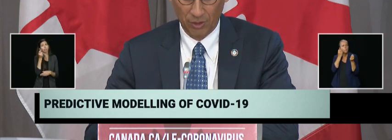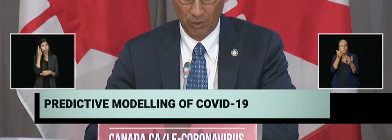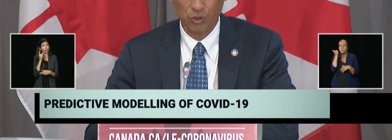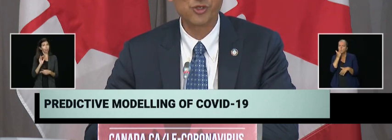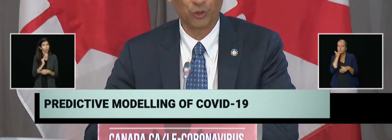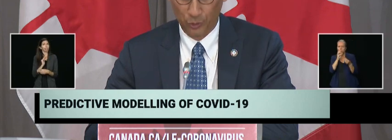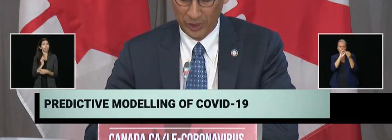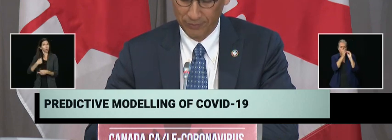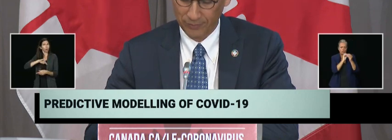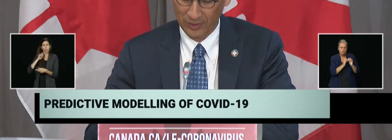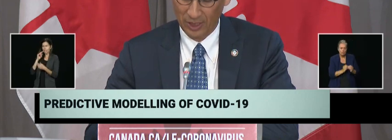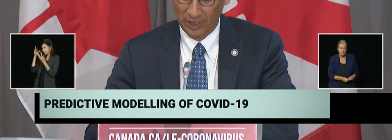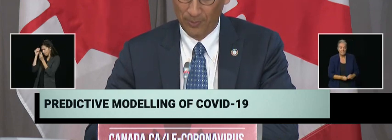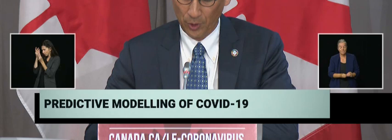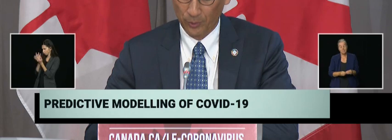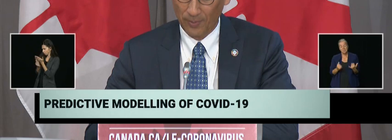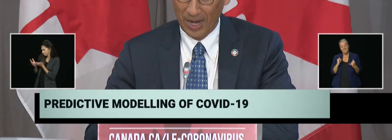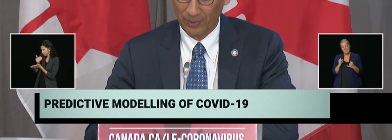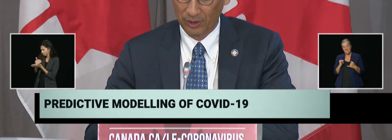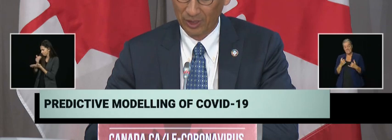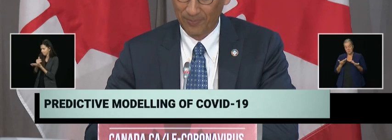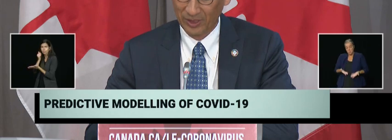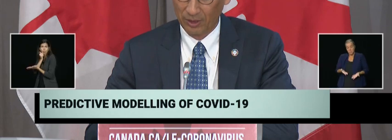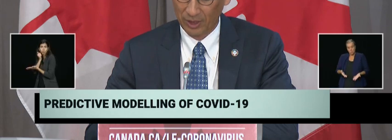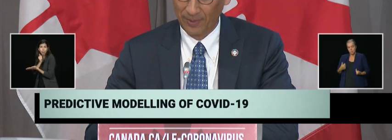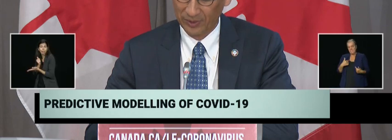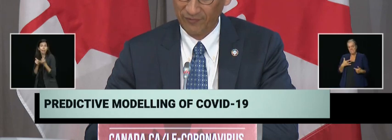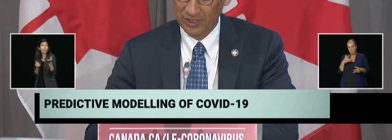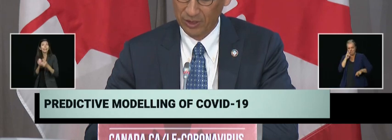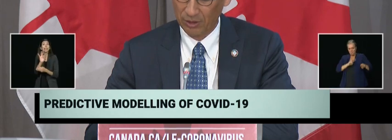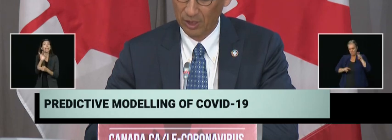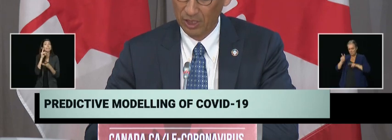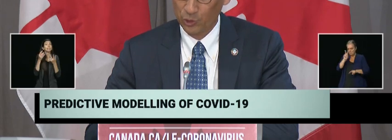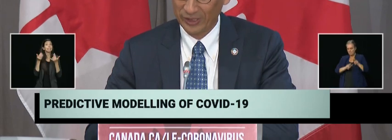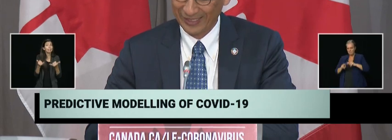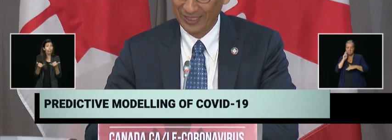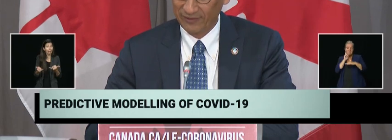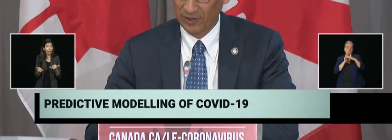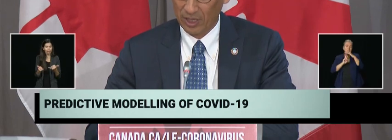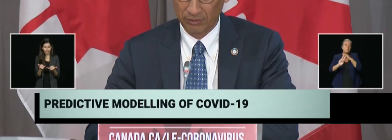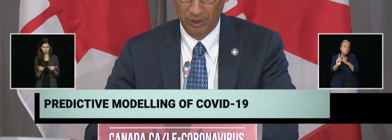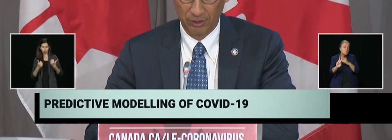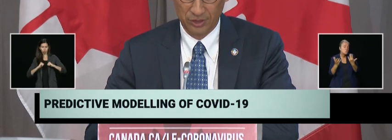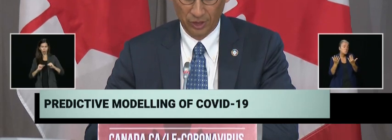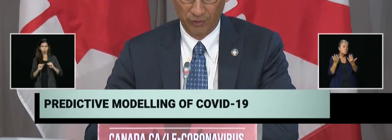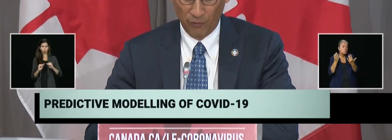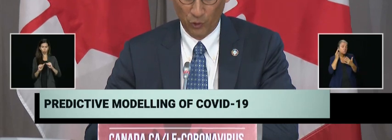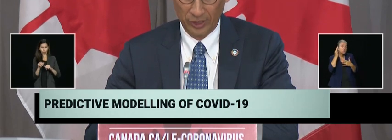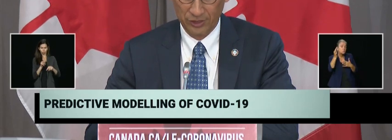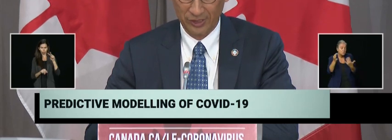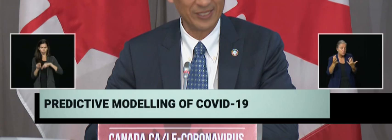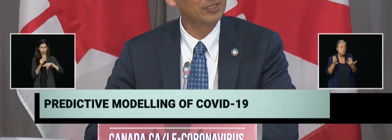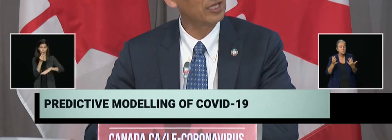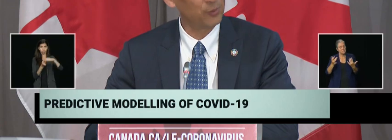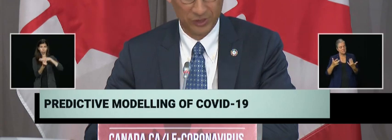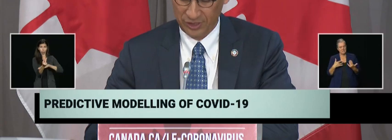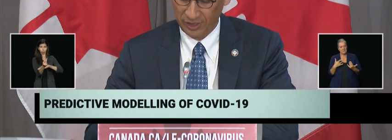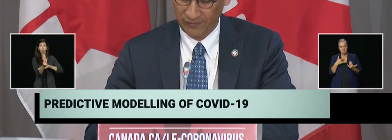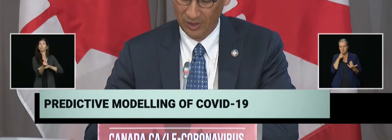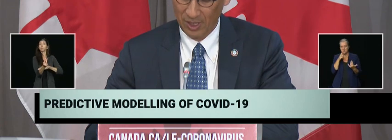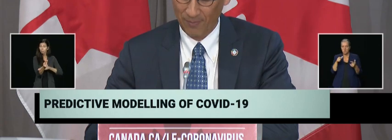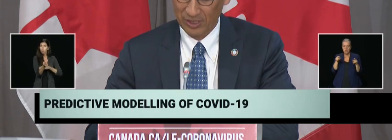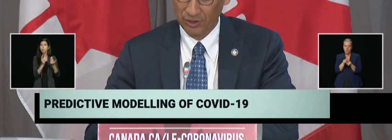prévision aujourd'hui, il est peu probable que la prévision soit très différente de ce que vous voyez sur cette